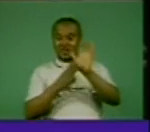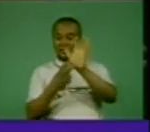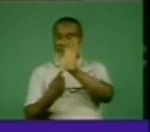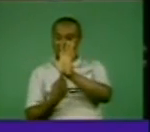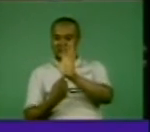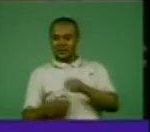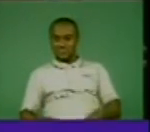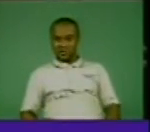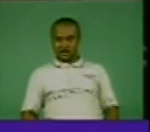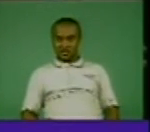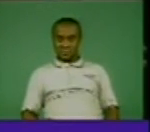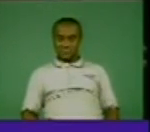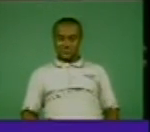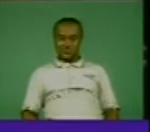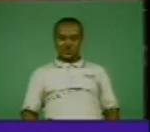Ibara ya